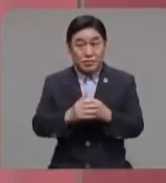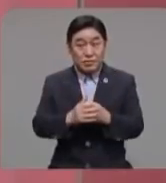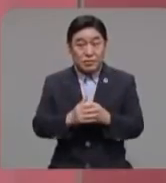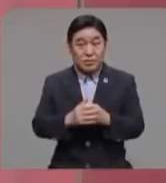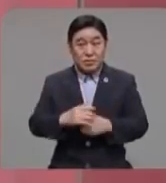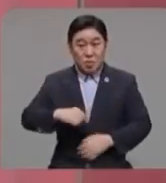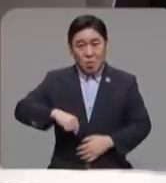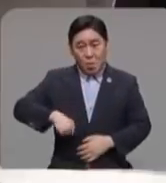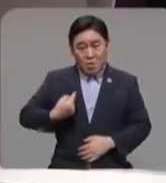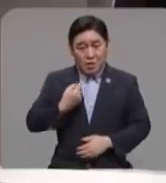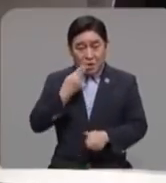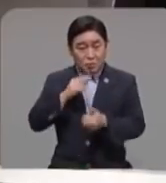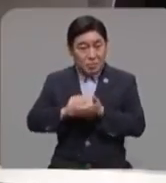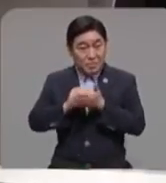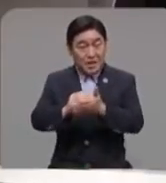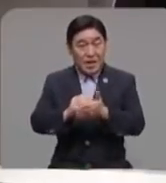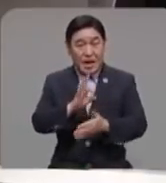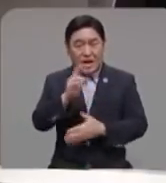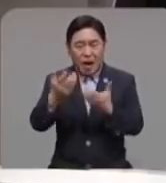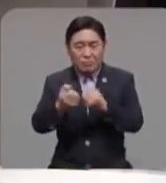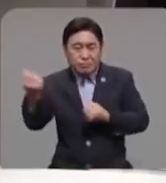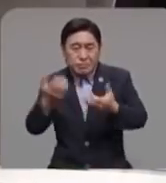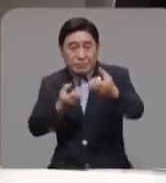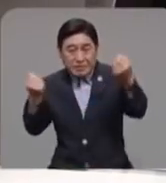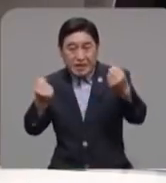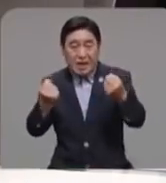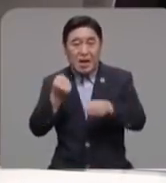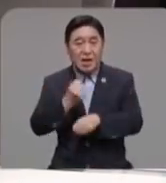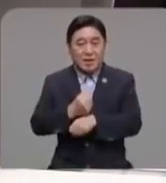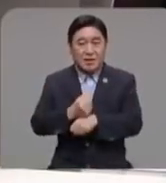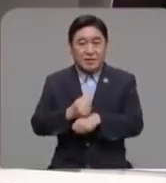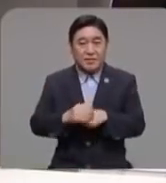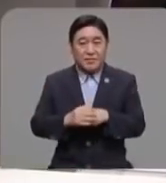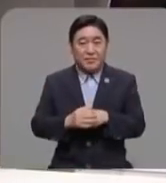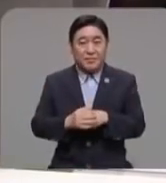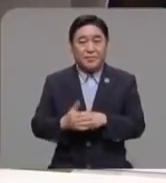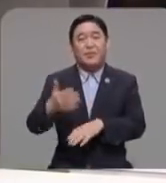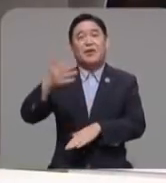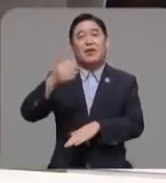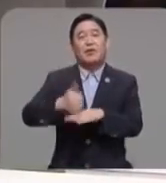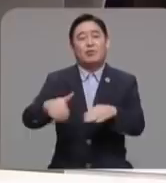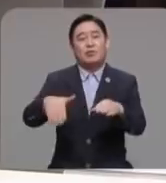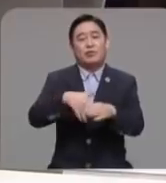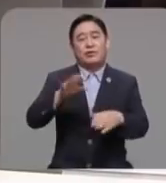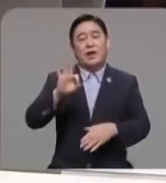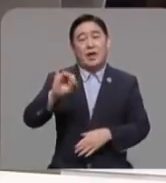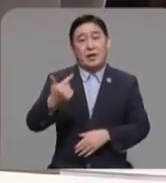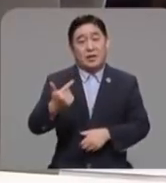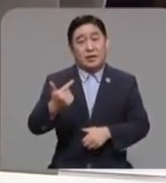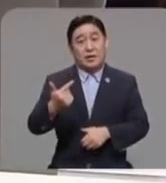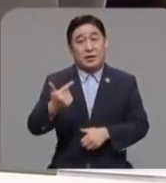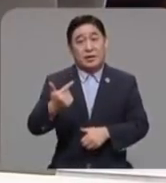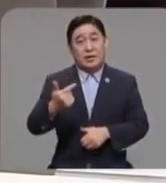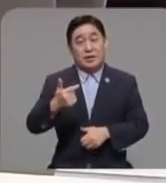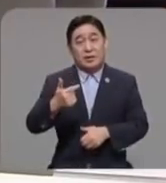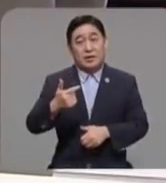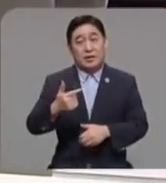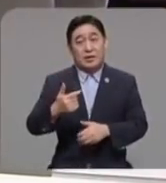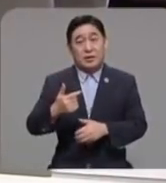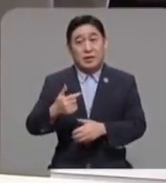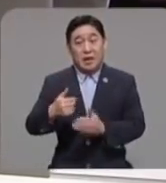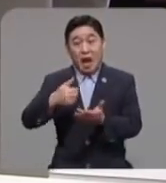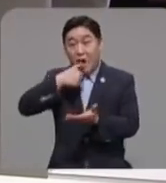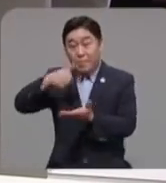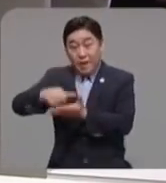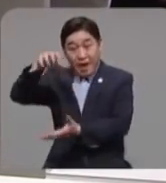다 독자 출마해서 야권 분열 대선을 치러가지고 결국 문재인 후보한테 표를 합치면은